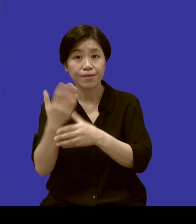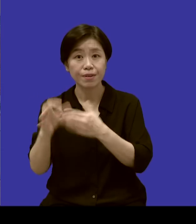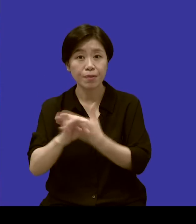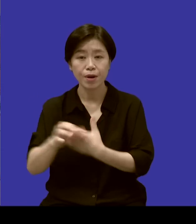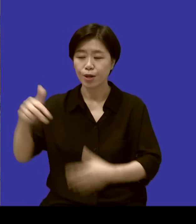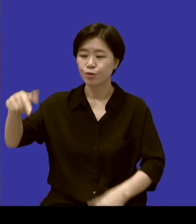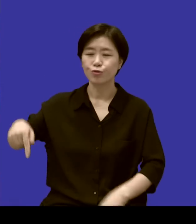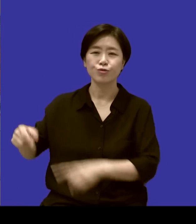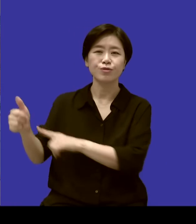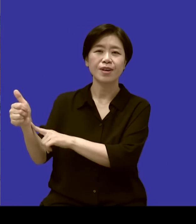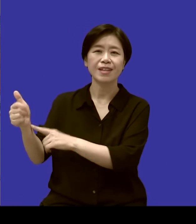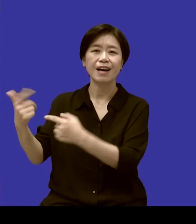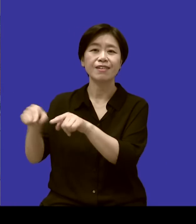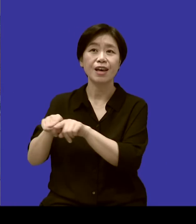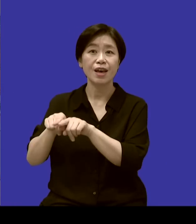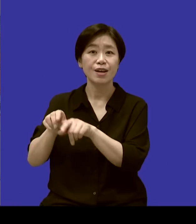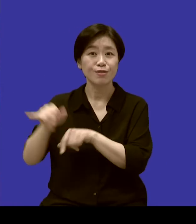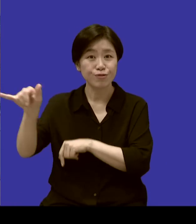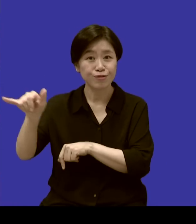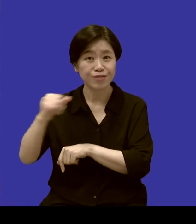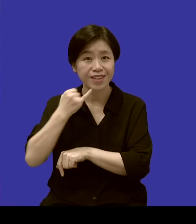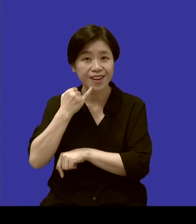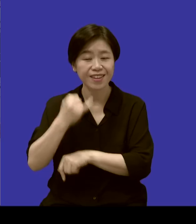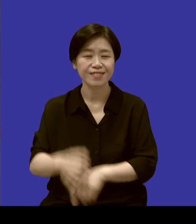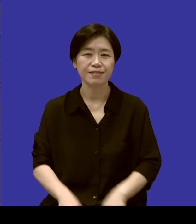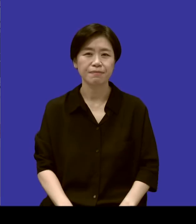때는 말없이 떠날 것 같아.